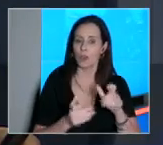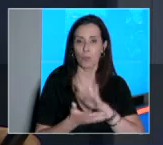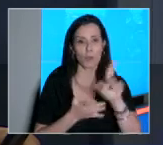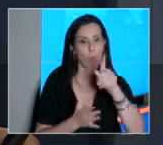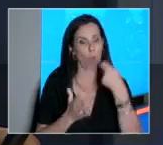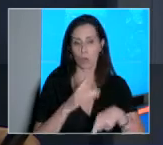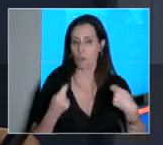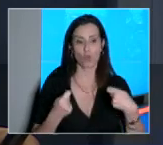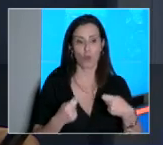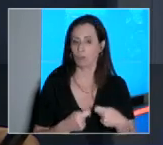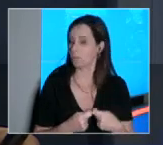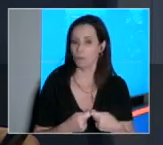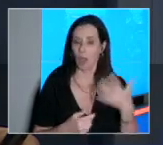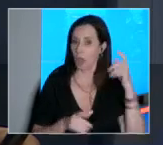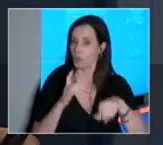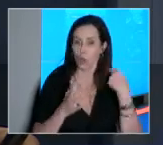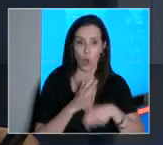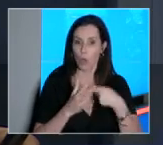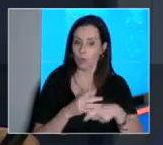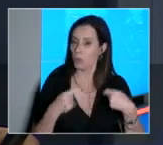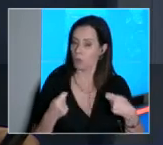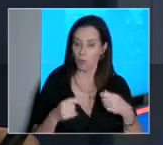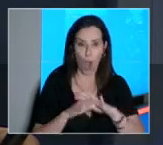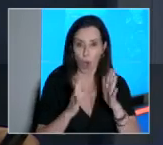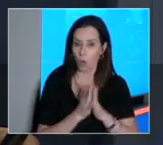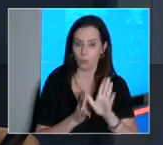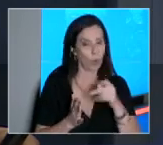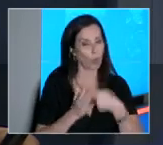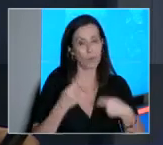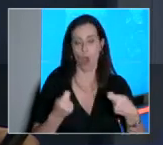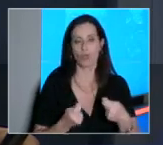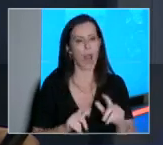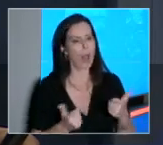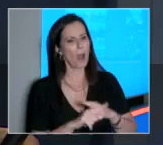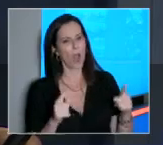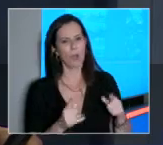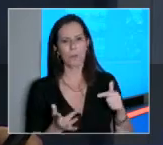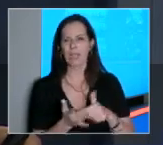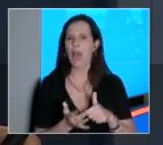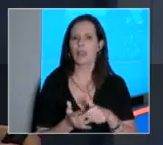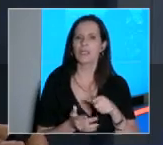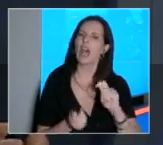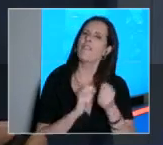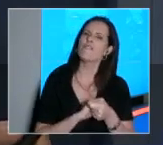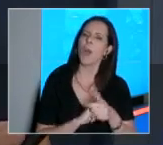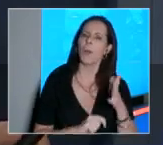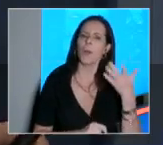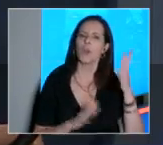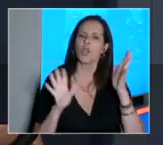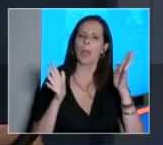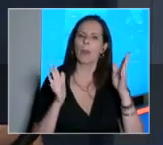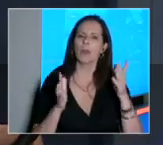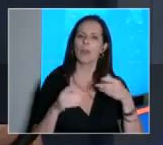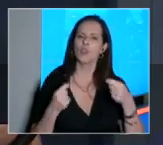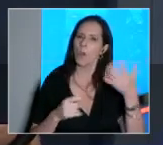קונים שם. באמת? אנשים שהיו רגילים לקנות את הצטרונל ואת הקולורבי, כבר לא הולכים בשם. למה לא? מכיוון שזה נהיה אקסקלוסיבי בשבילהם.